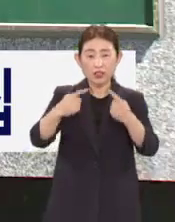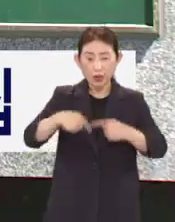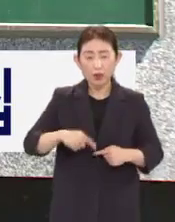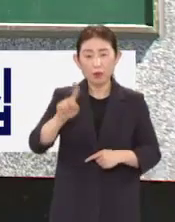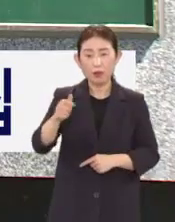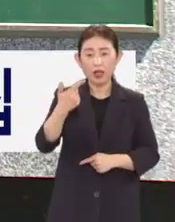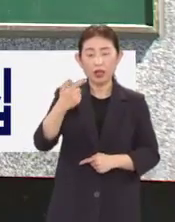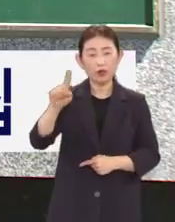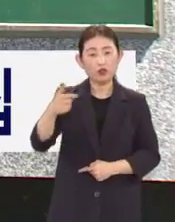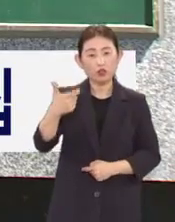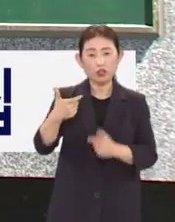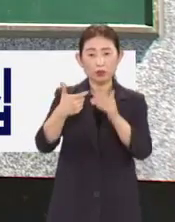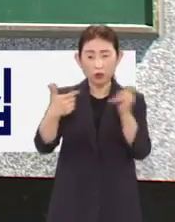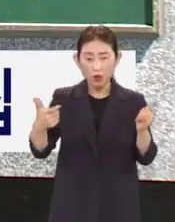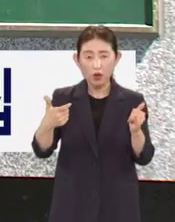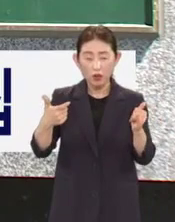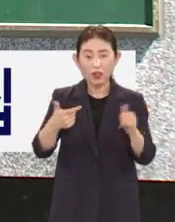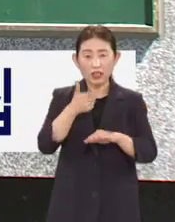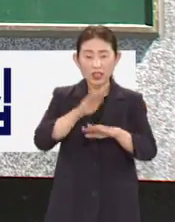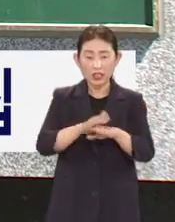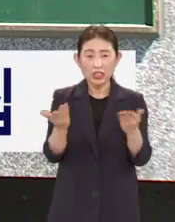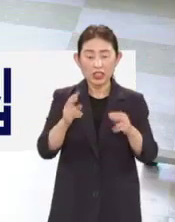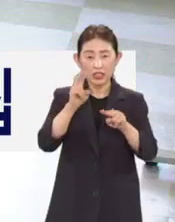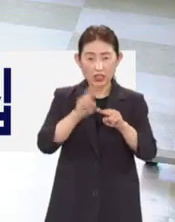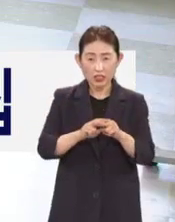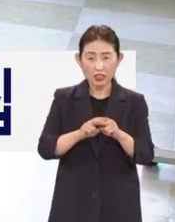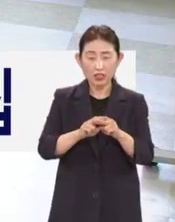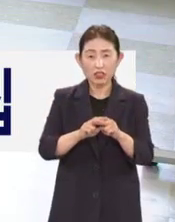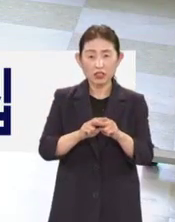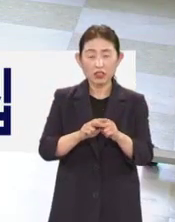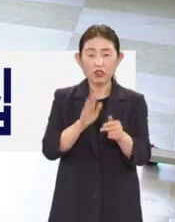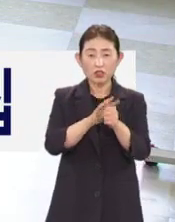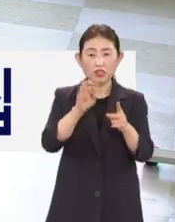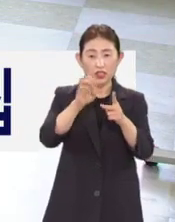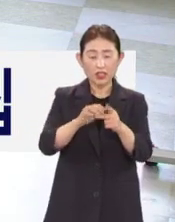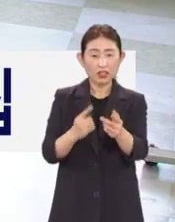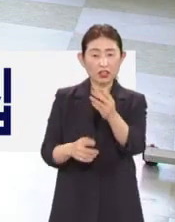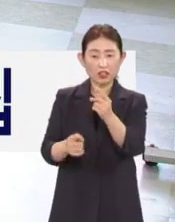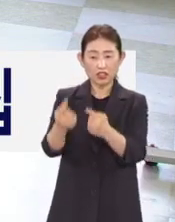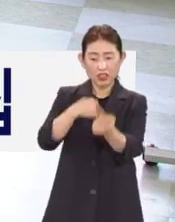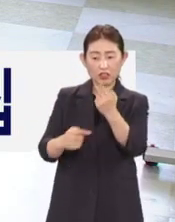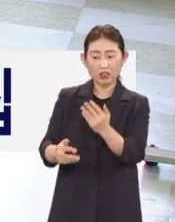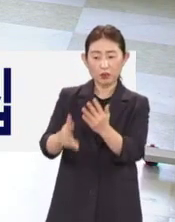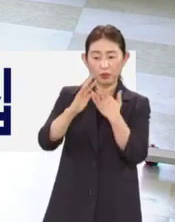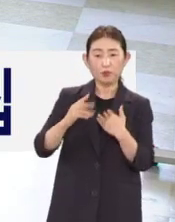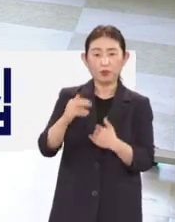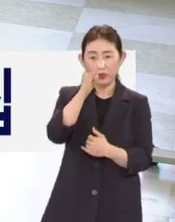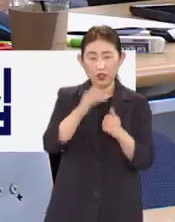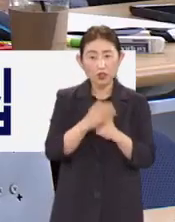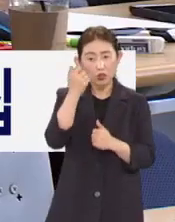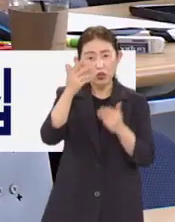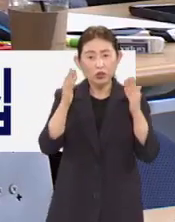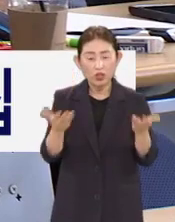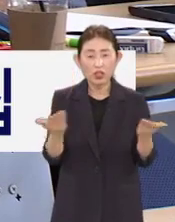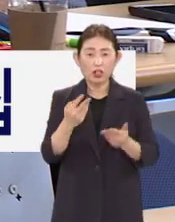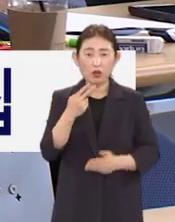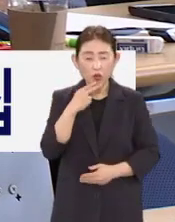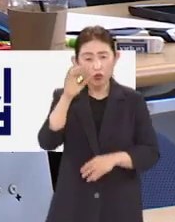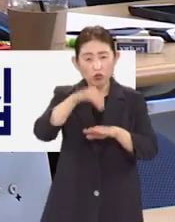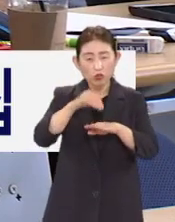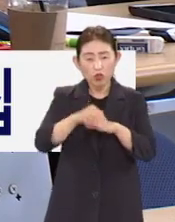160명을 대전 일자리 지원센터를 통해 선착순으로 모집합니다 최근 6개월간 취업이나